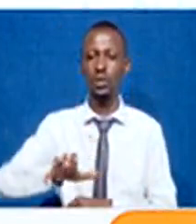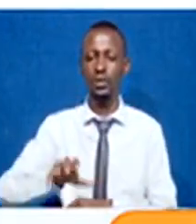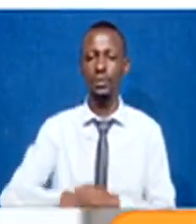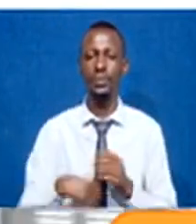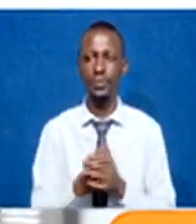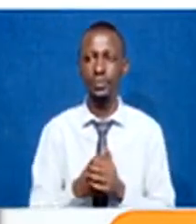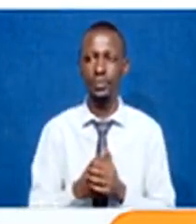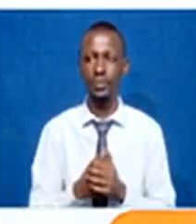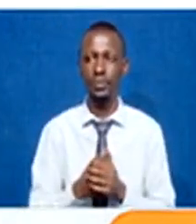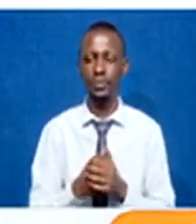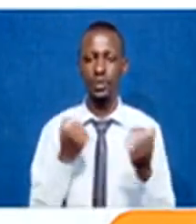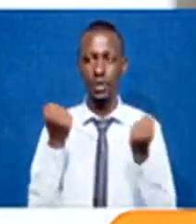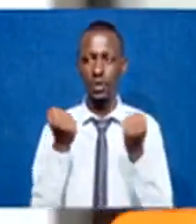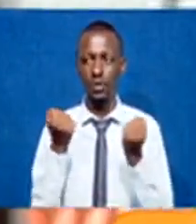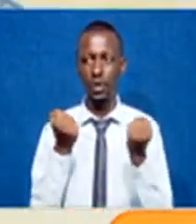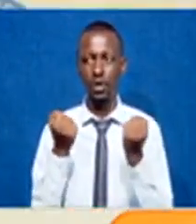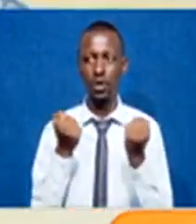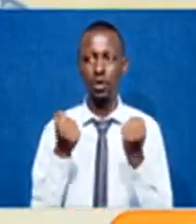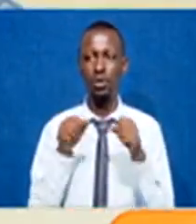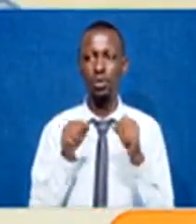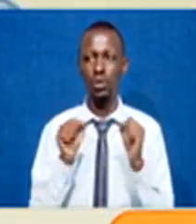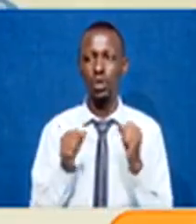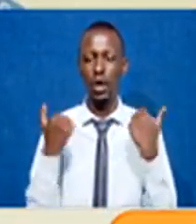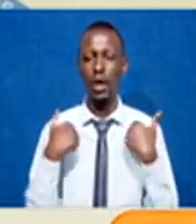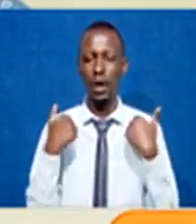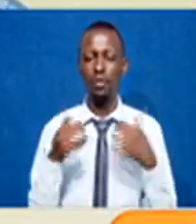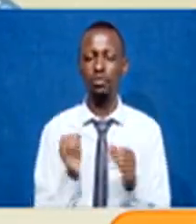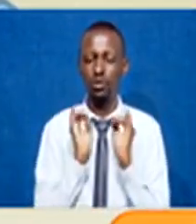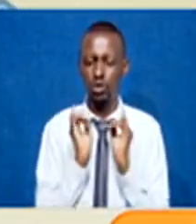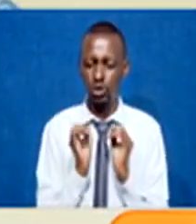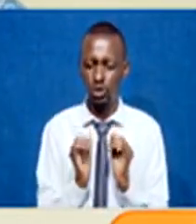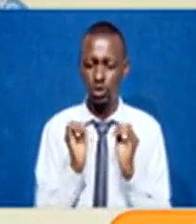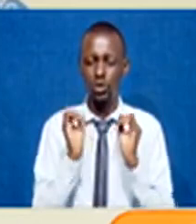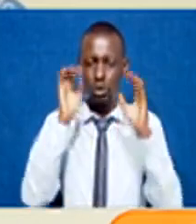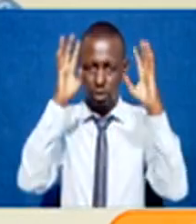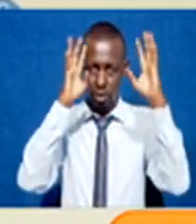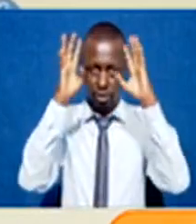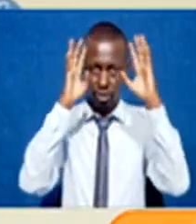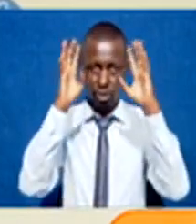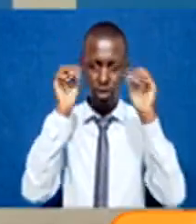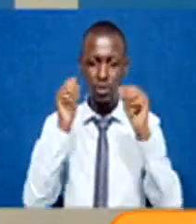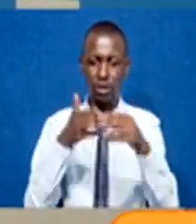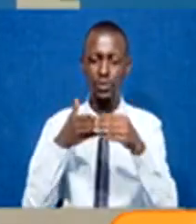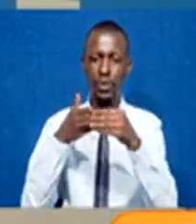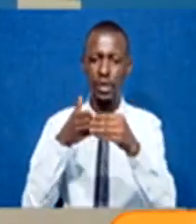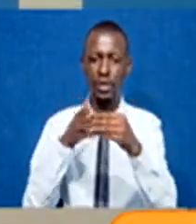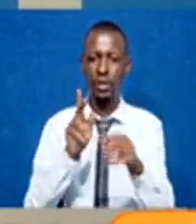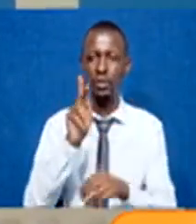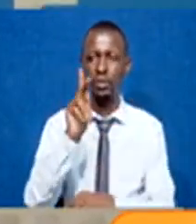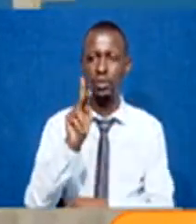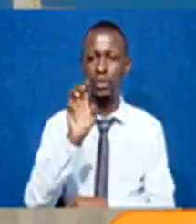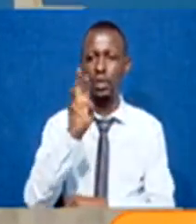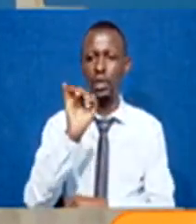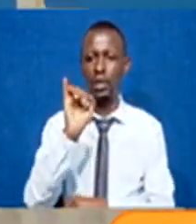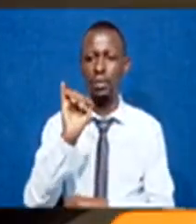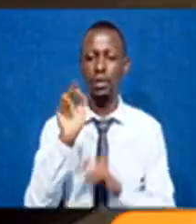mlio wa gari hili uliashiria mwamko mpya wa utafiti wa CHAMPS unaoendeshwa na taasisi ya utafiti wa matibabu nchini KEMRI katika